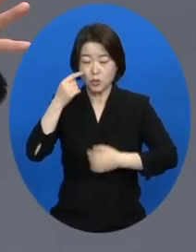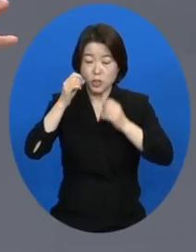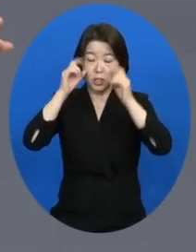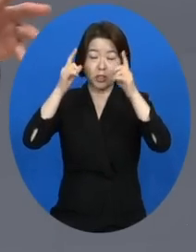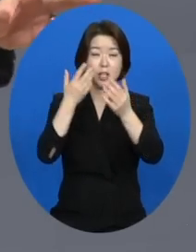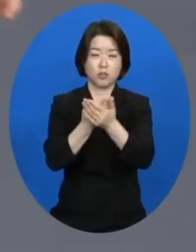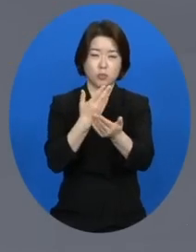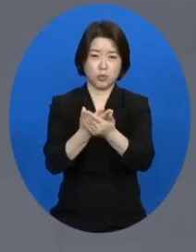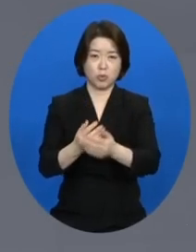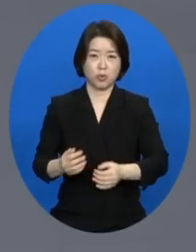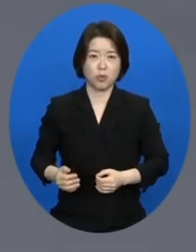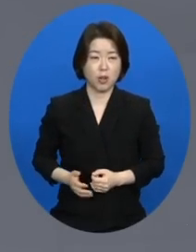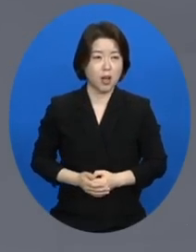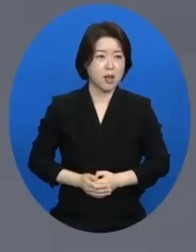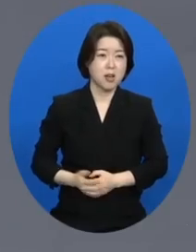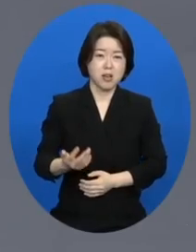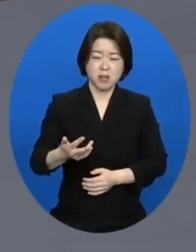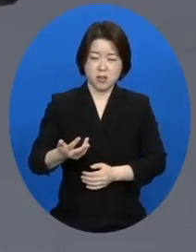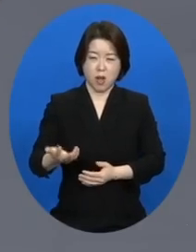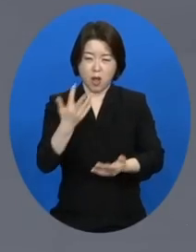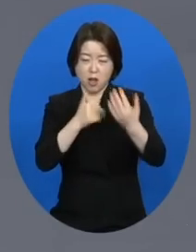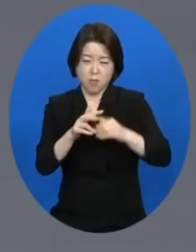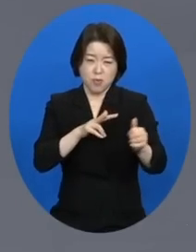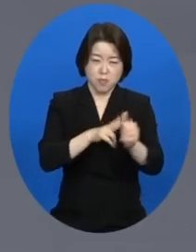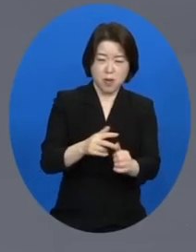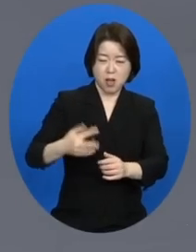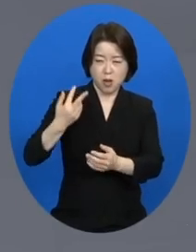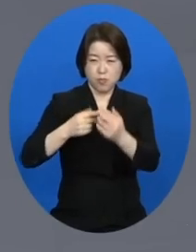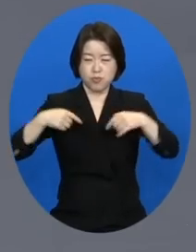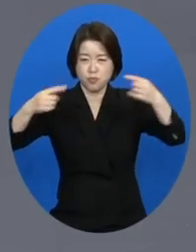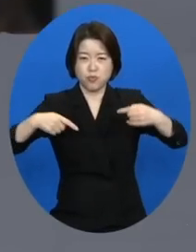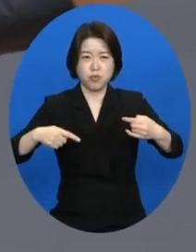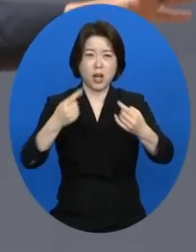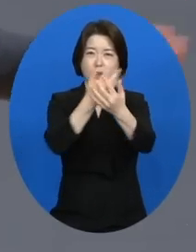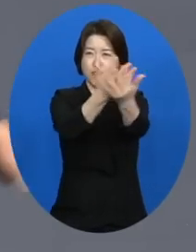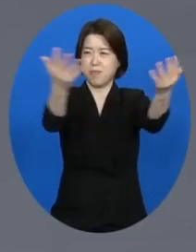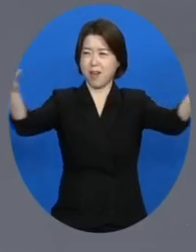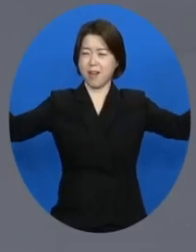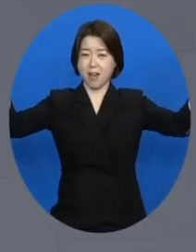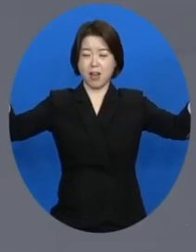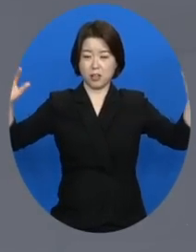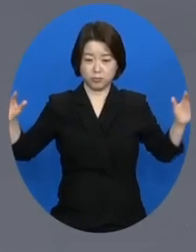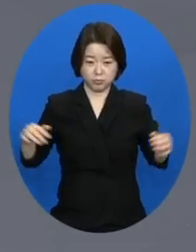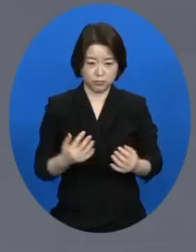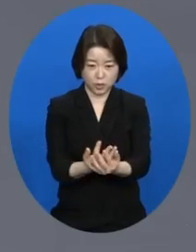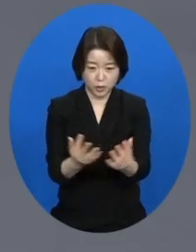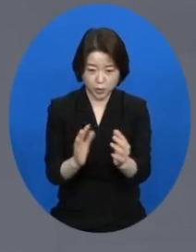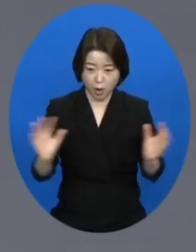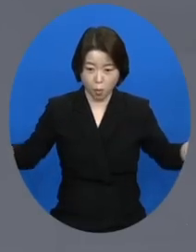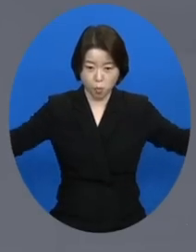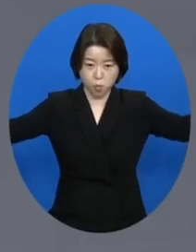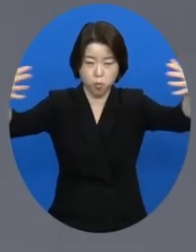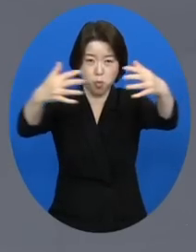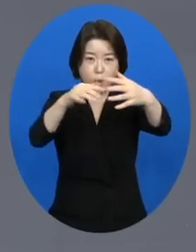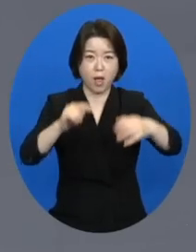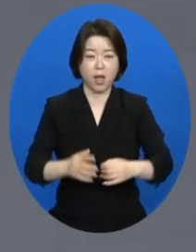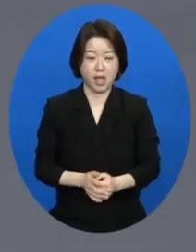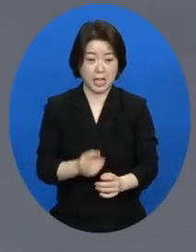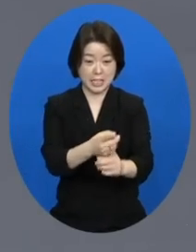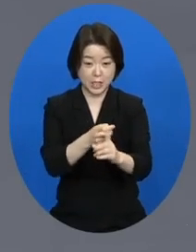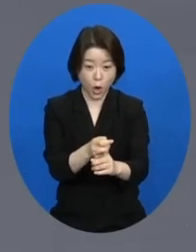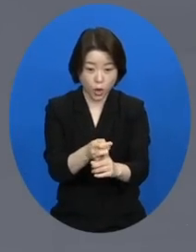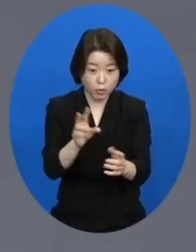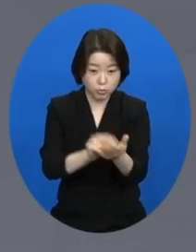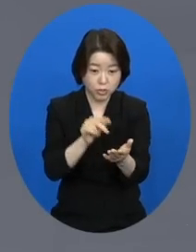딱 뜨여지니까 막 불말과 병거와 막 하나님의 천군 천사가 그들을 포위하고 있잖아요. 적들이 문제가 아니고 적들이